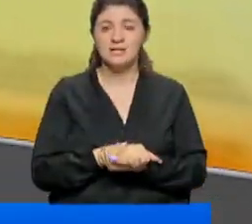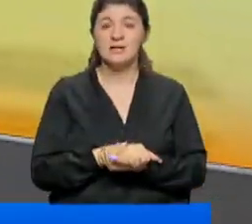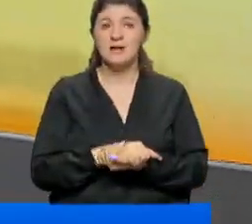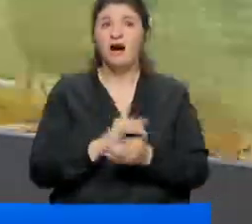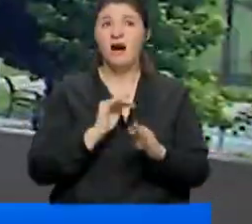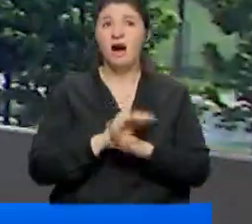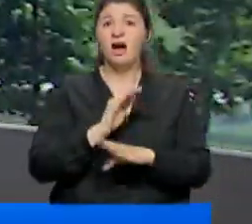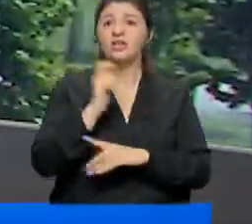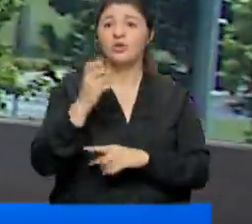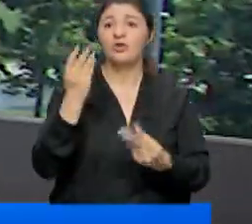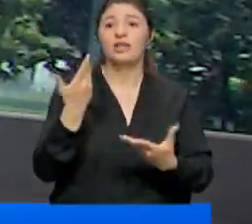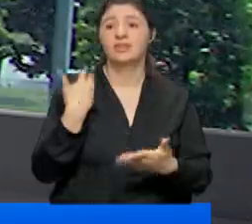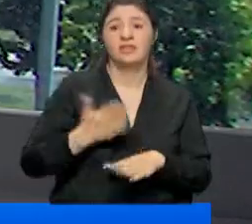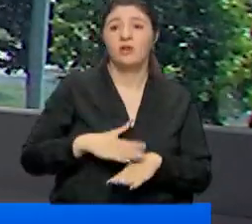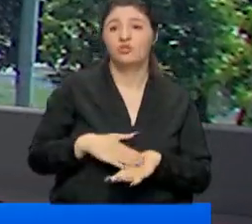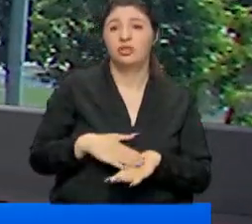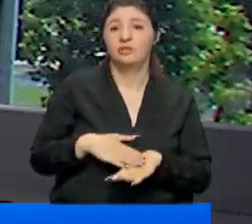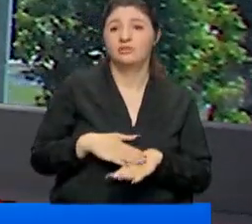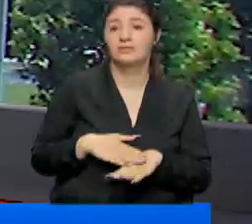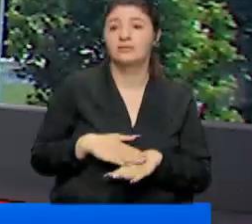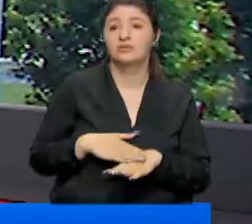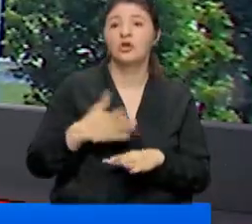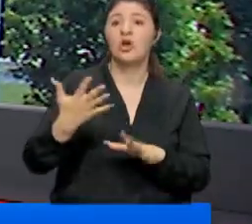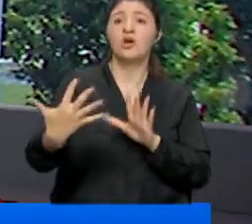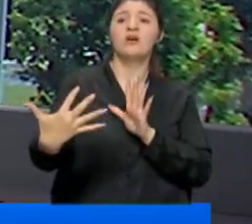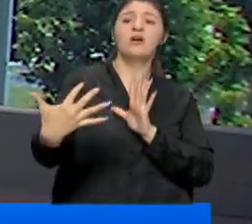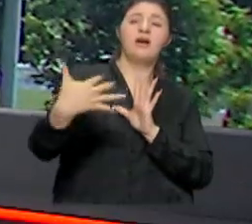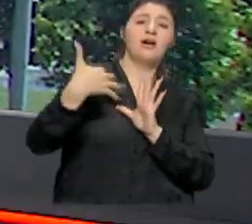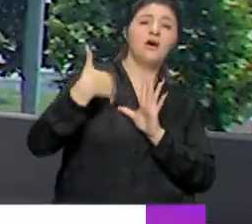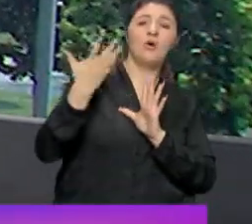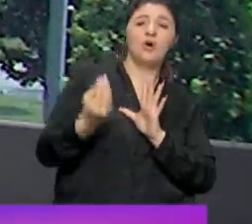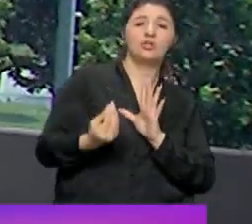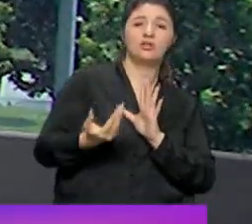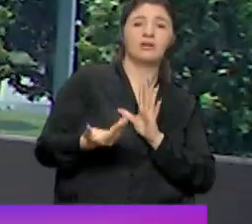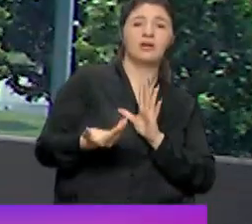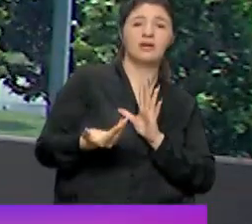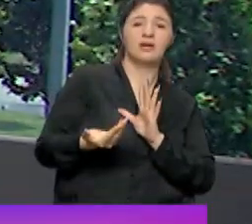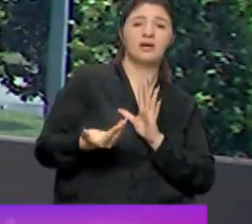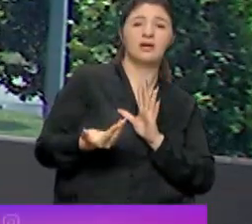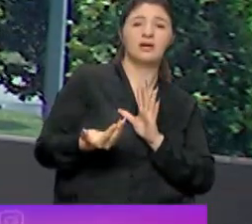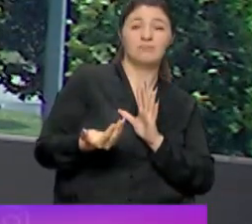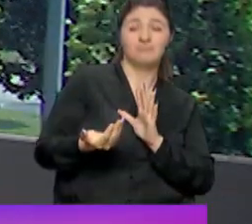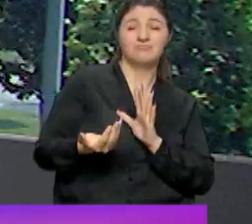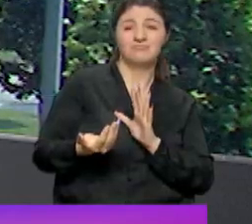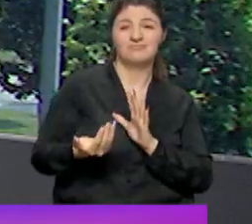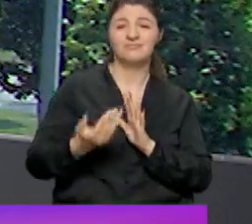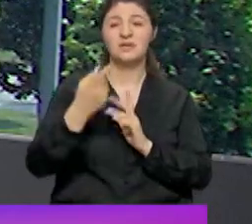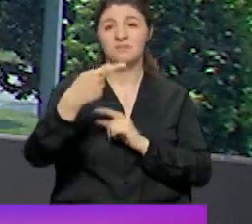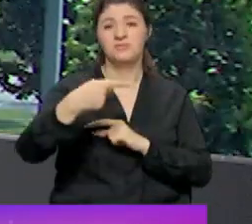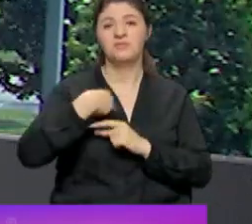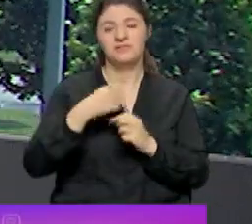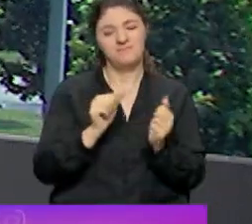hayat zor olduğunda ne yapacağız üstümüze üstümüze a bandında Biz